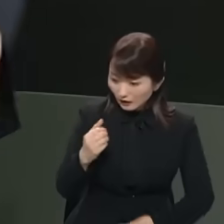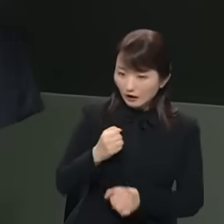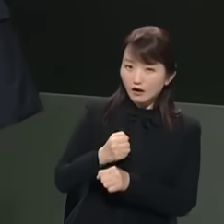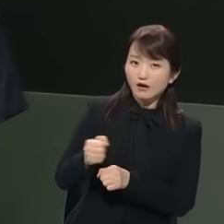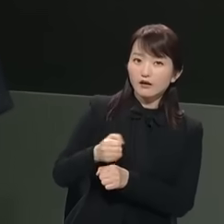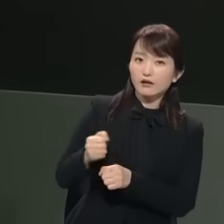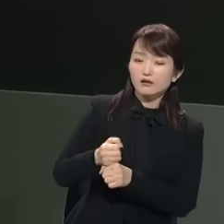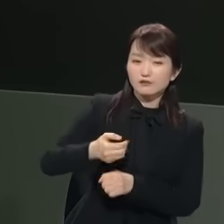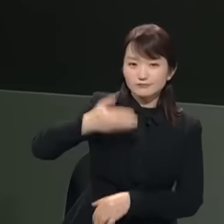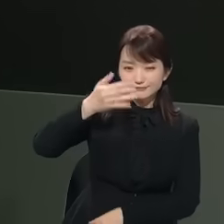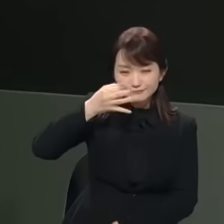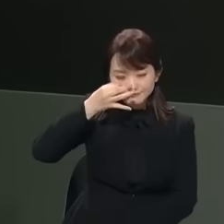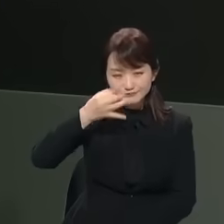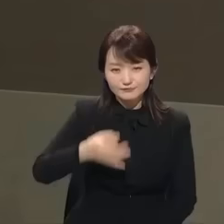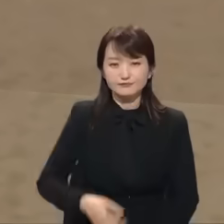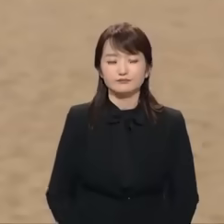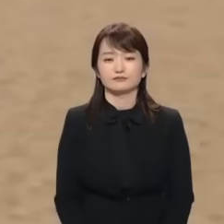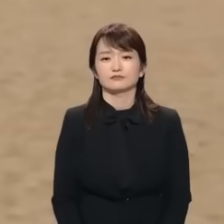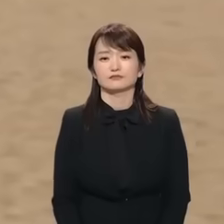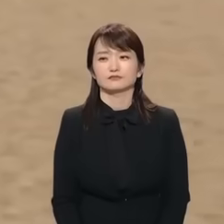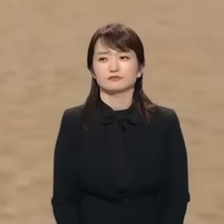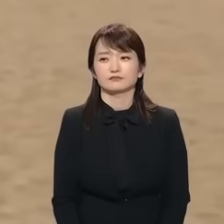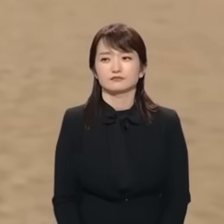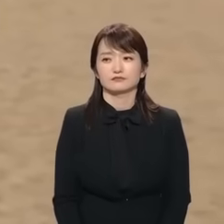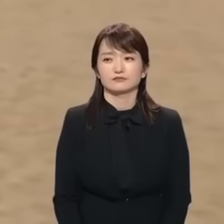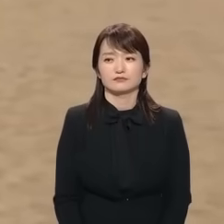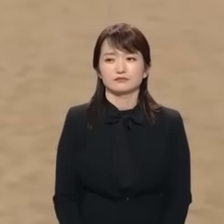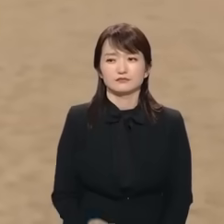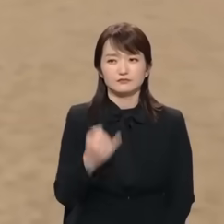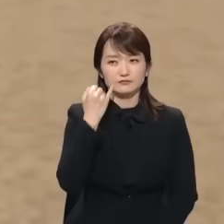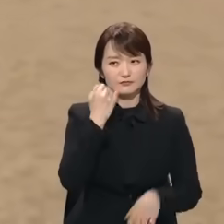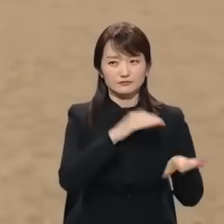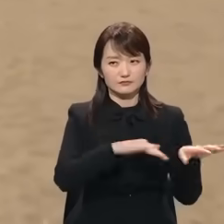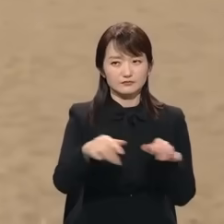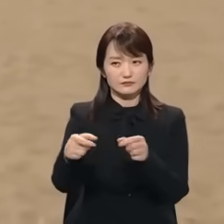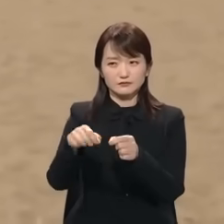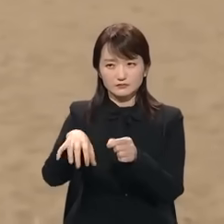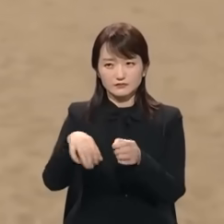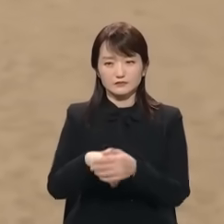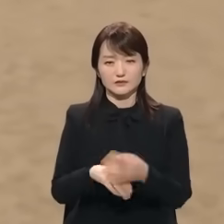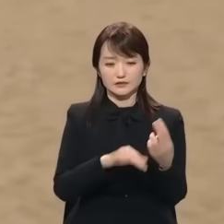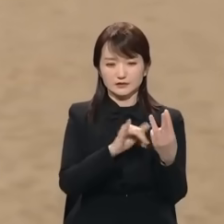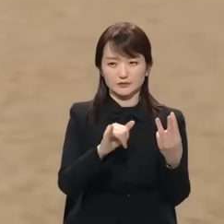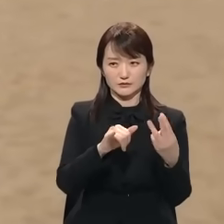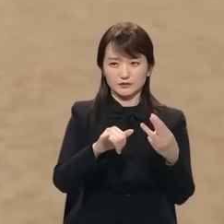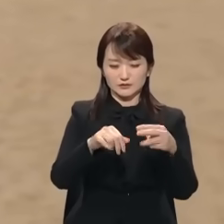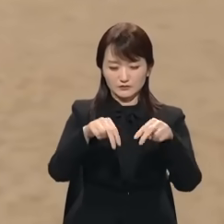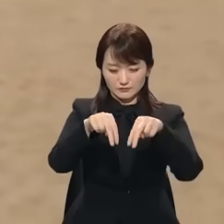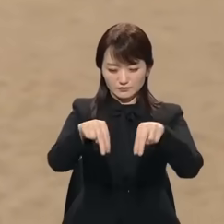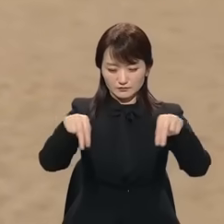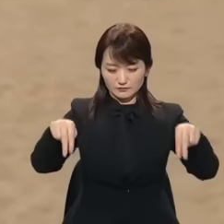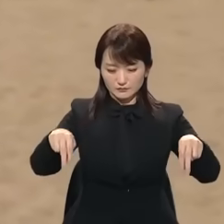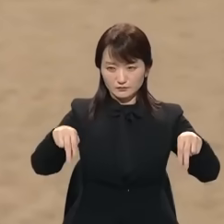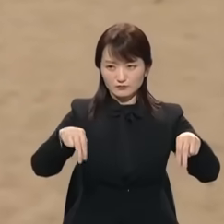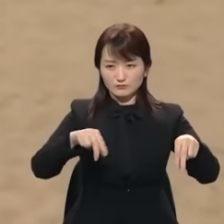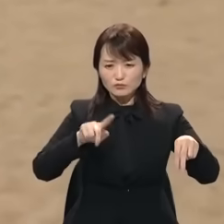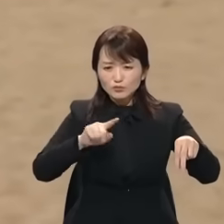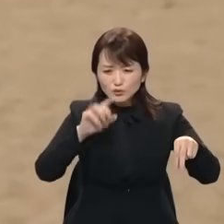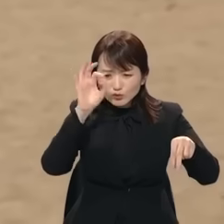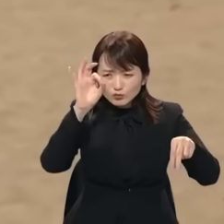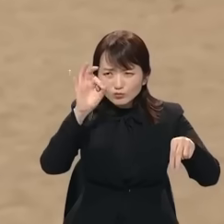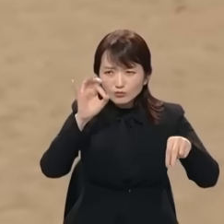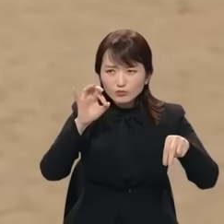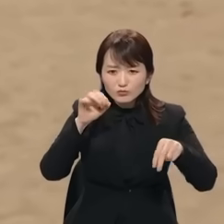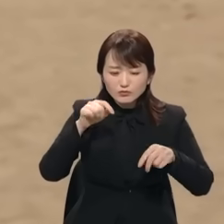영상 만나보시죠 해수욕장 위에 세 사람이 저렇게 옹기종기 있죠 대체 뭘하 가 좀 앞으로 가서